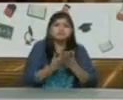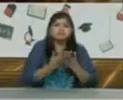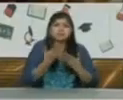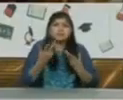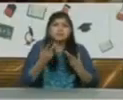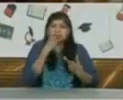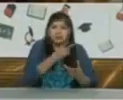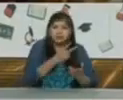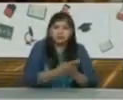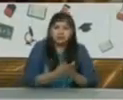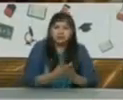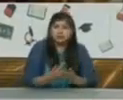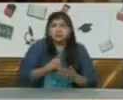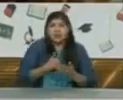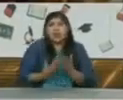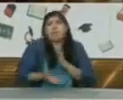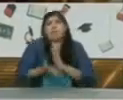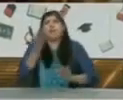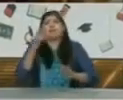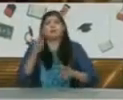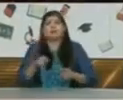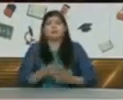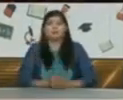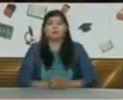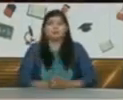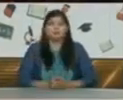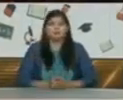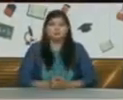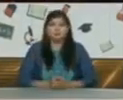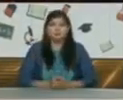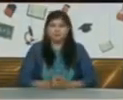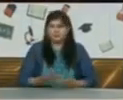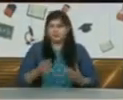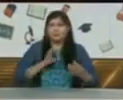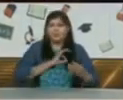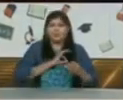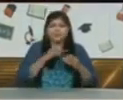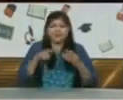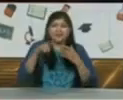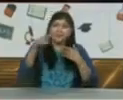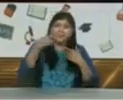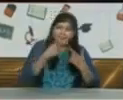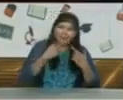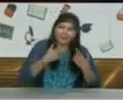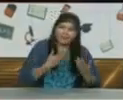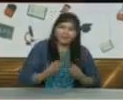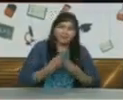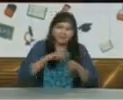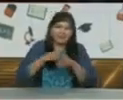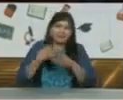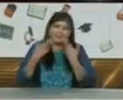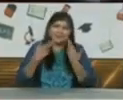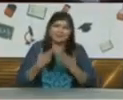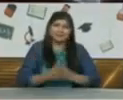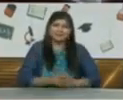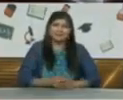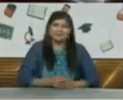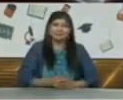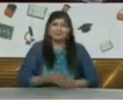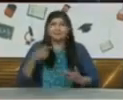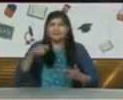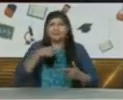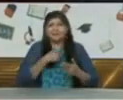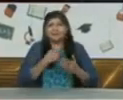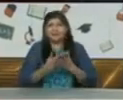देखिएगा आपका कॉन्फिडेंस लेवल कितना बढ़ जाएगा। चलिए, मुझे अच्छा लगा, आपसे बात करने का मौका मिला और